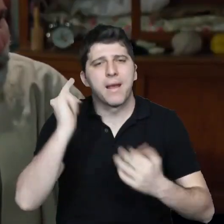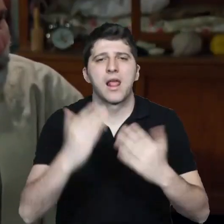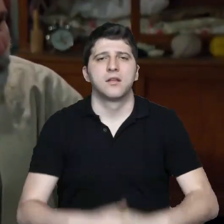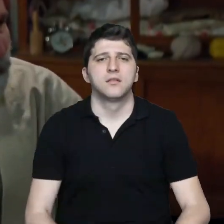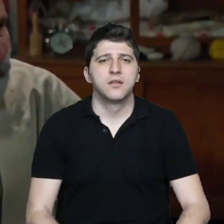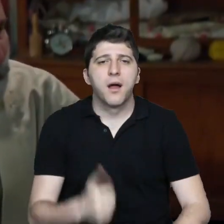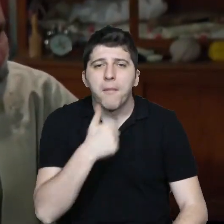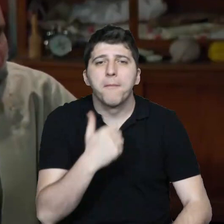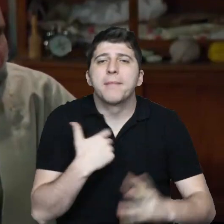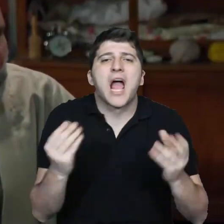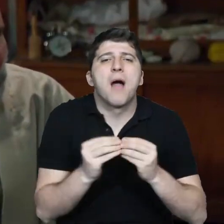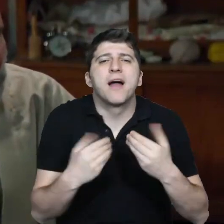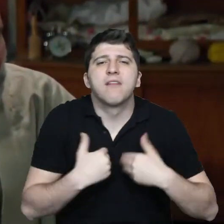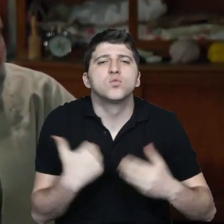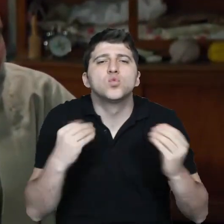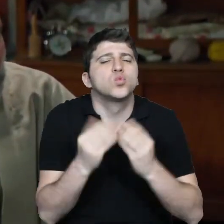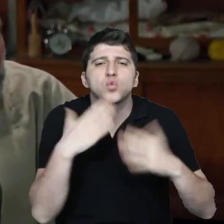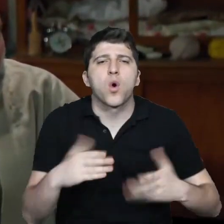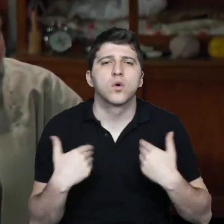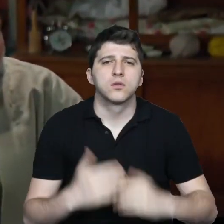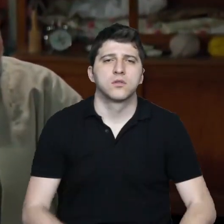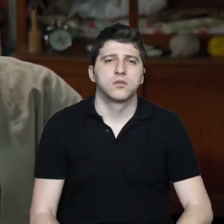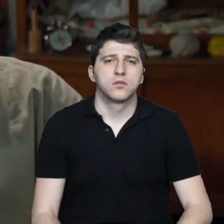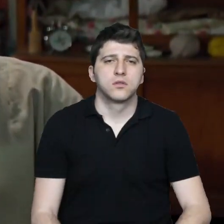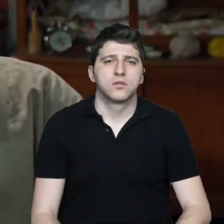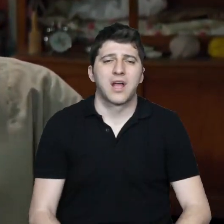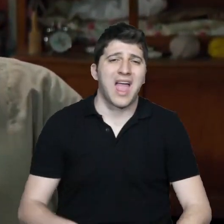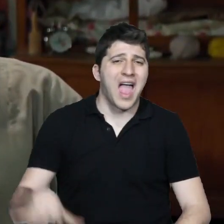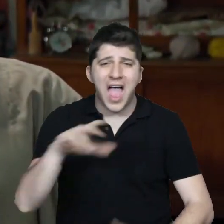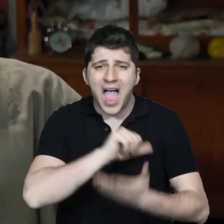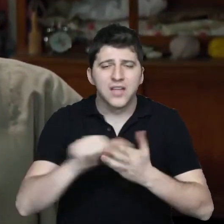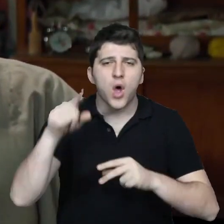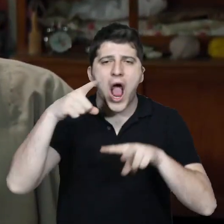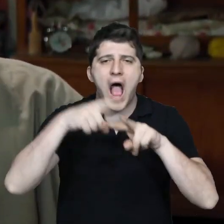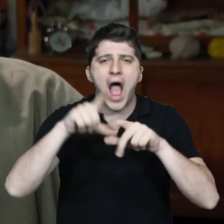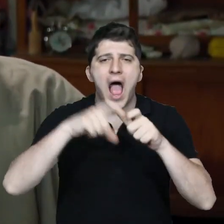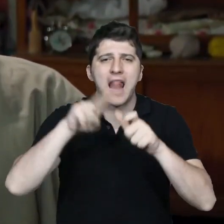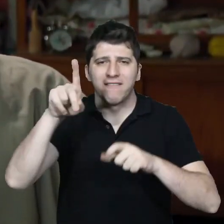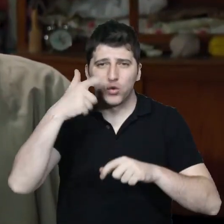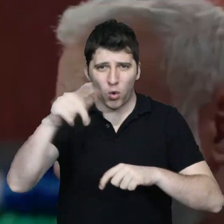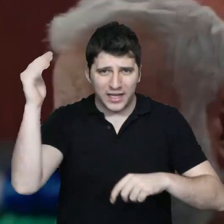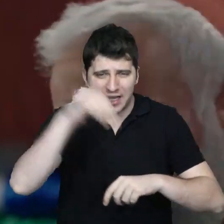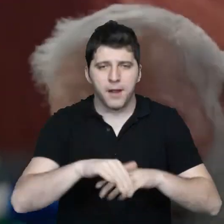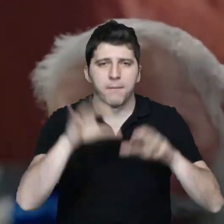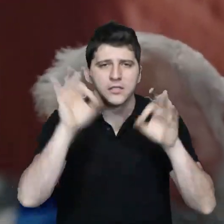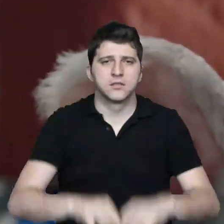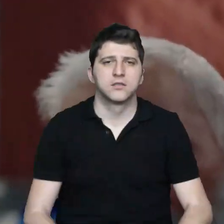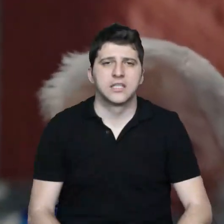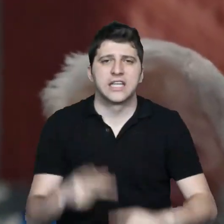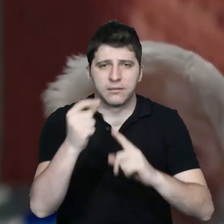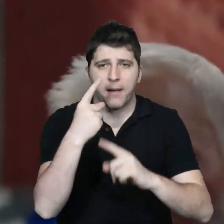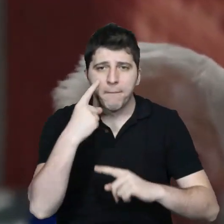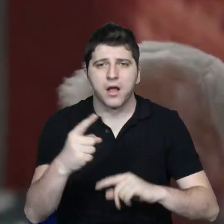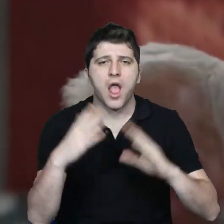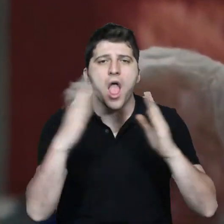Ya baba, benim ne kabahatim var, ne suçum var benim ya? Her şey o Alev kasabaya geldikten sonra başladı. Yani İbrahim'e